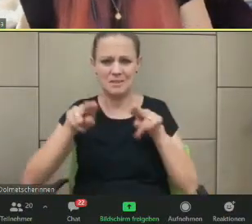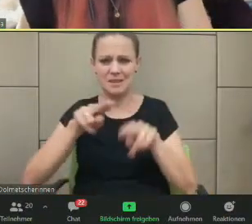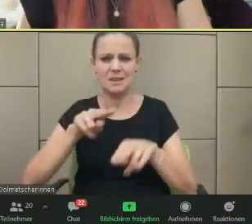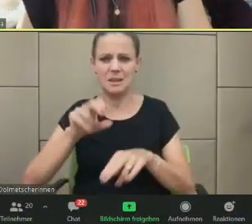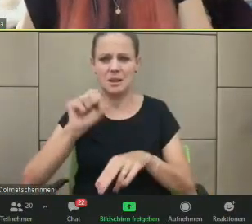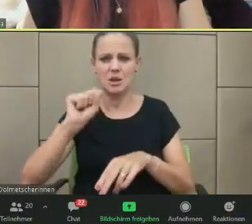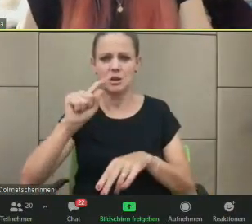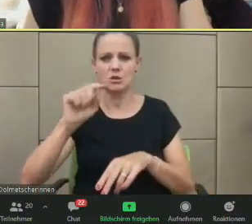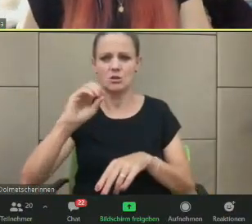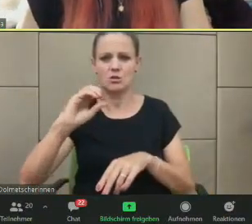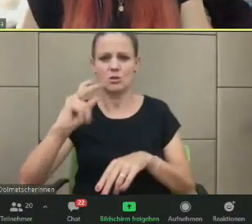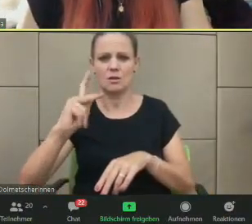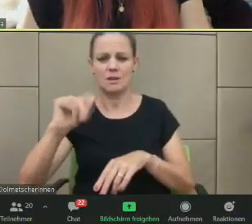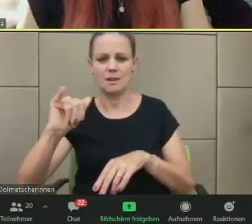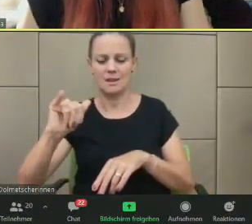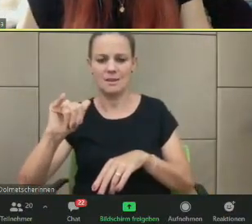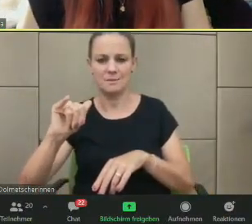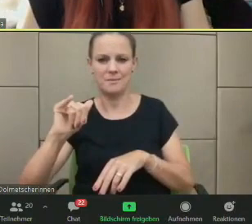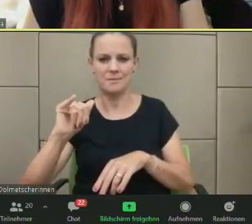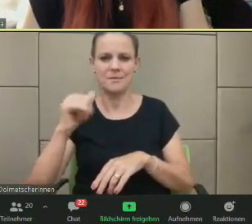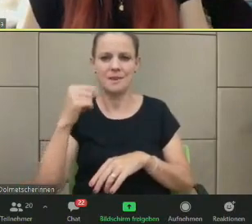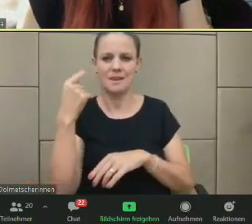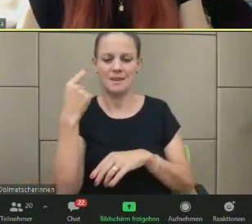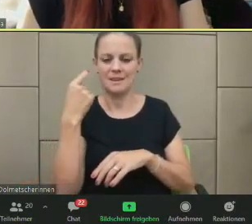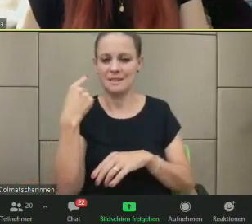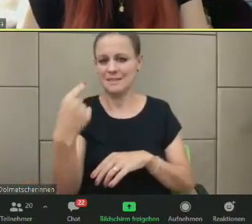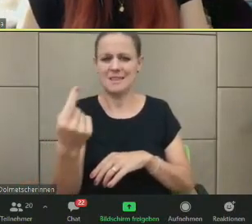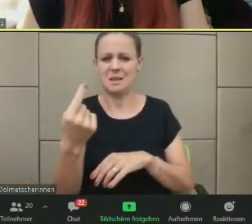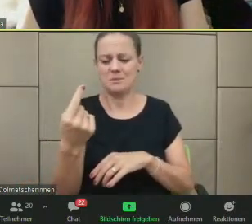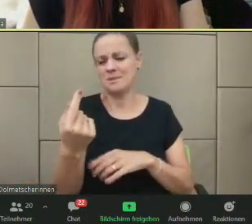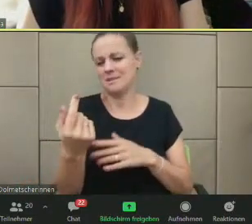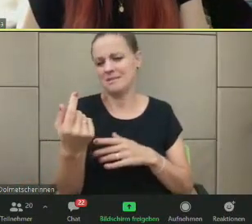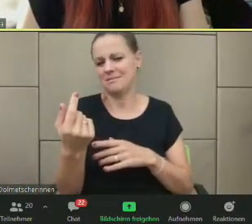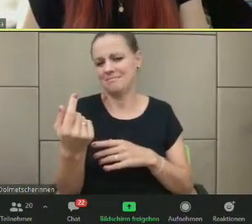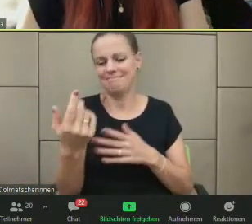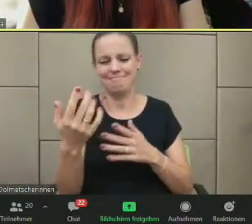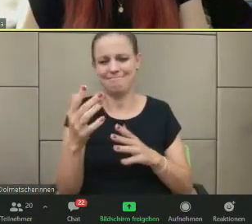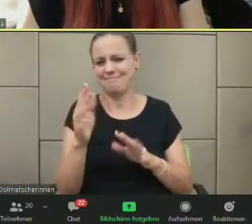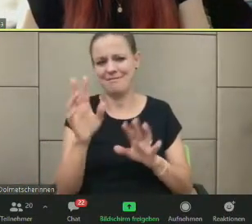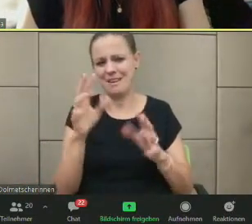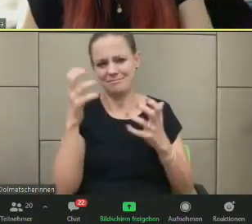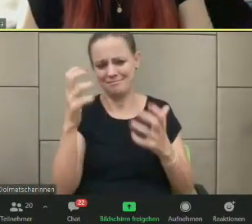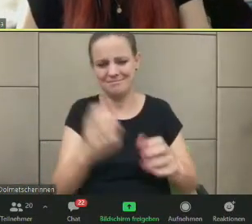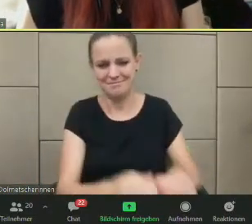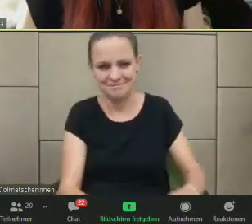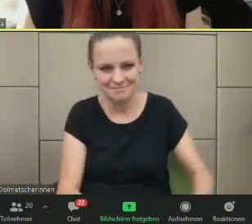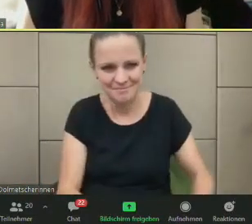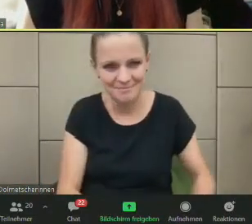TikTok und auf Instagram, der das wieder auf seine Art und Weise sehr lustig macht.